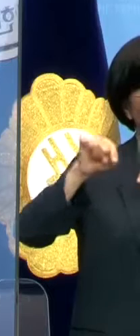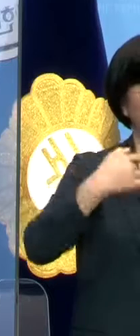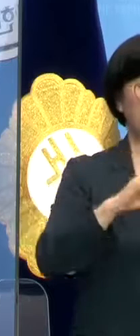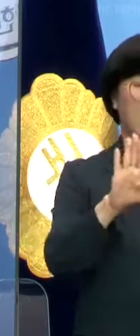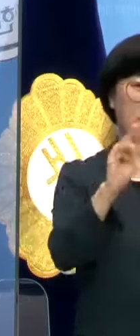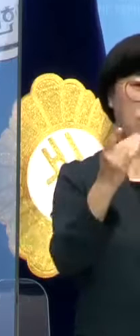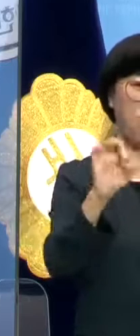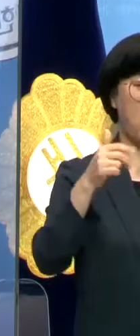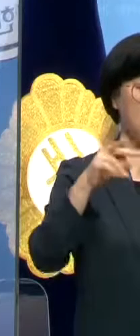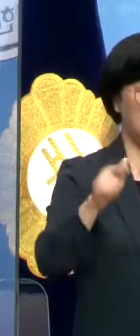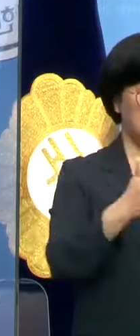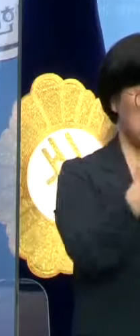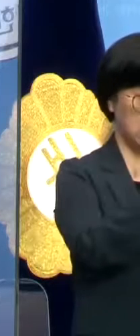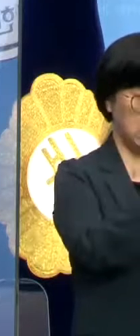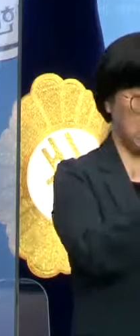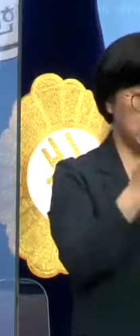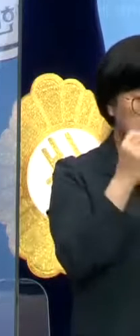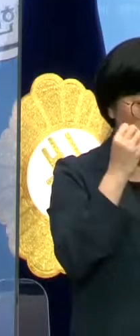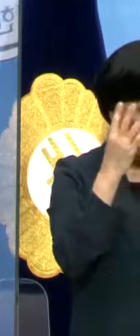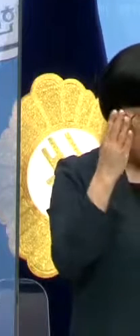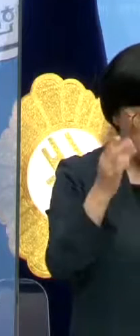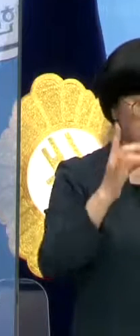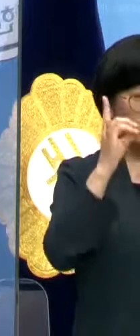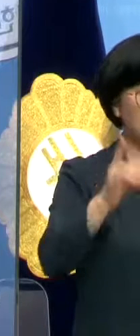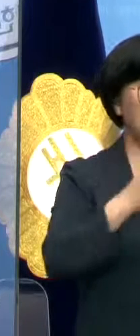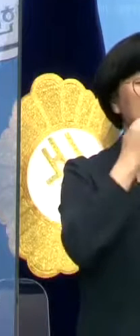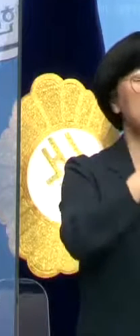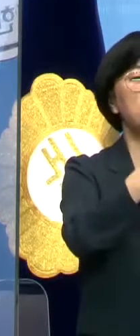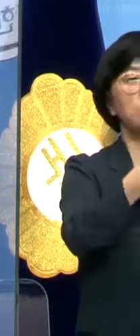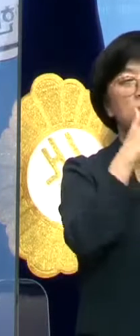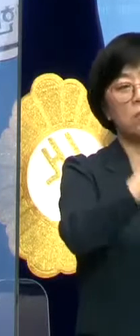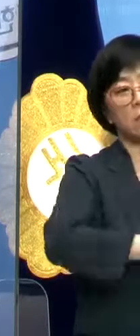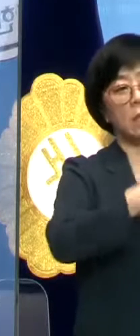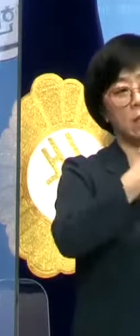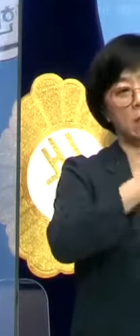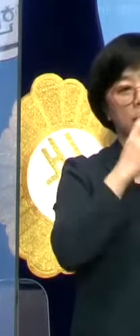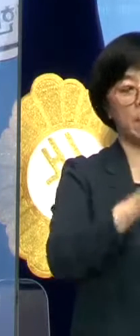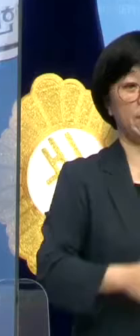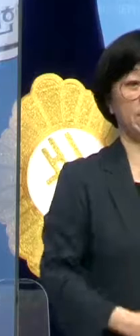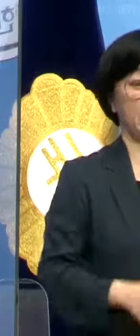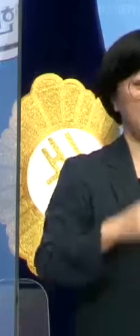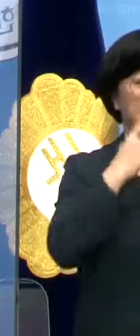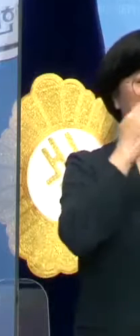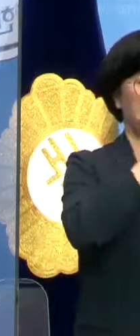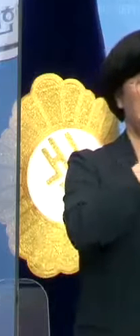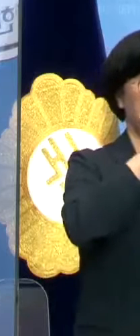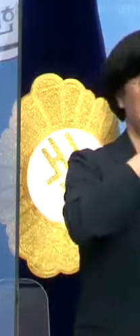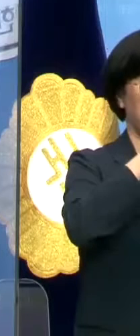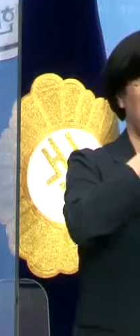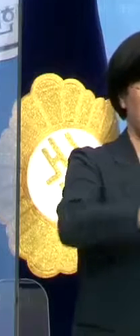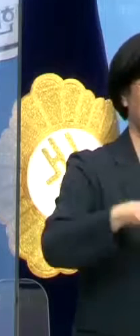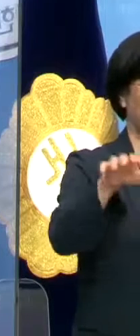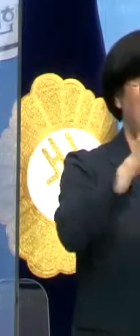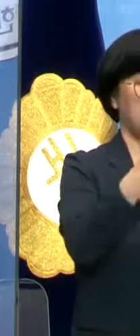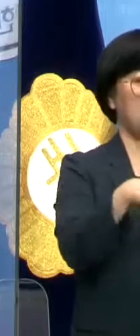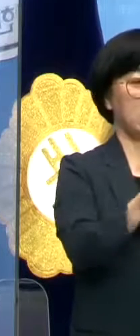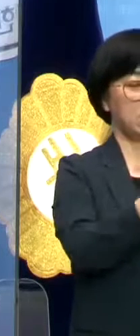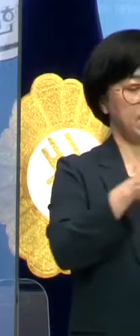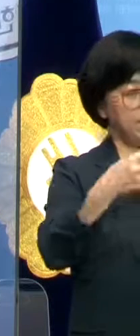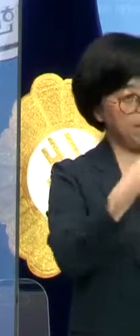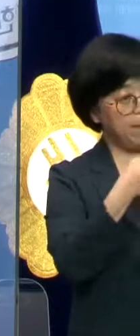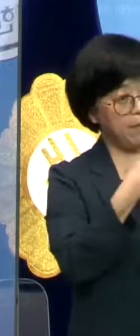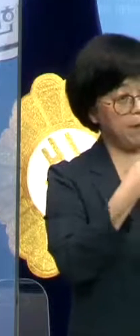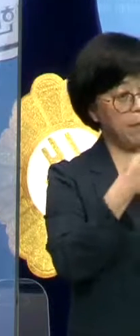맞서서 새로운 태국의 민주주의를 만들어가는 정치 혁명 입니다 민주주의의 쟁취를 위한 이들이 정당한 투쟁에